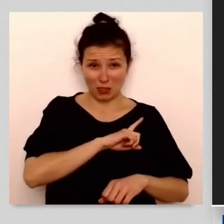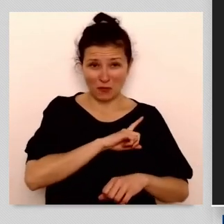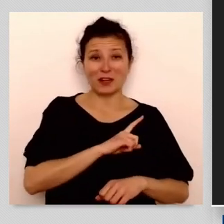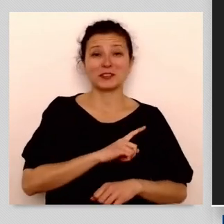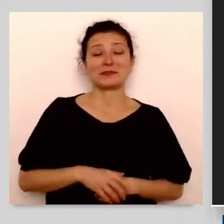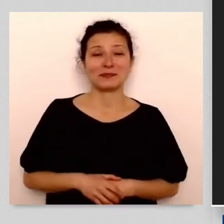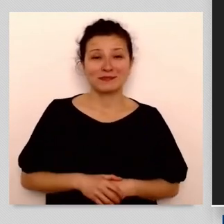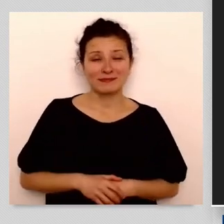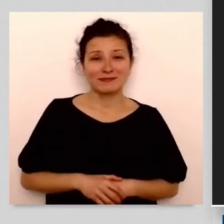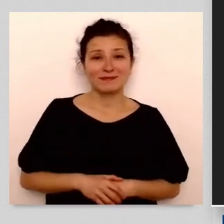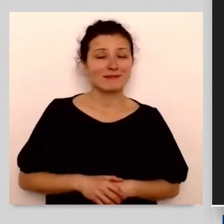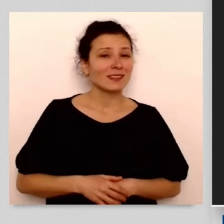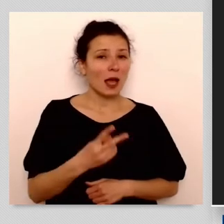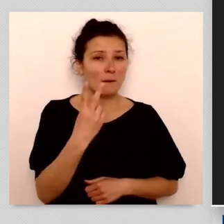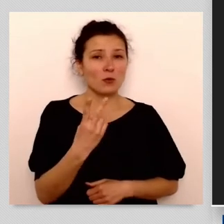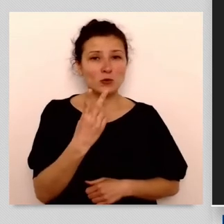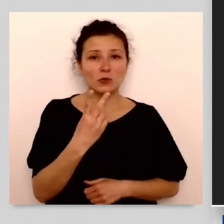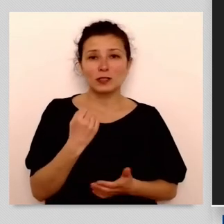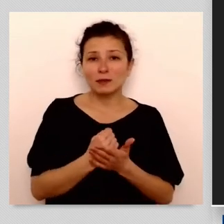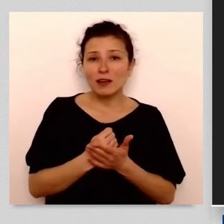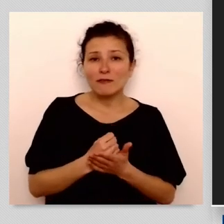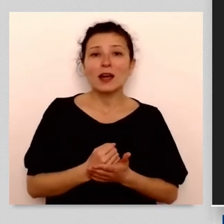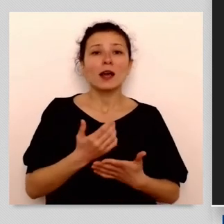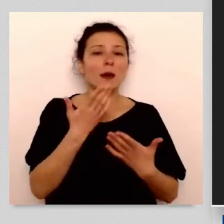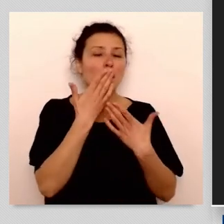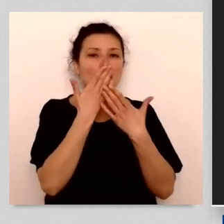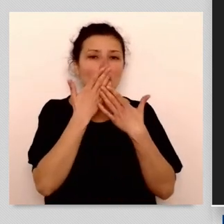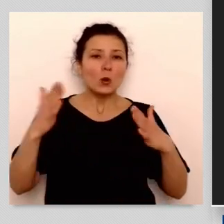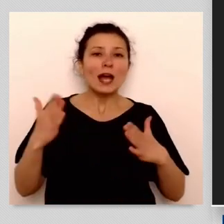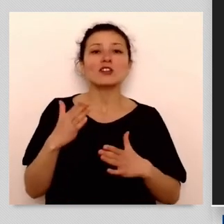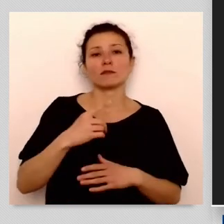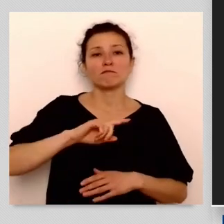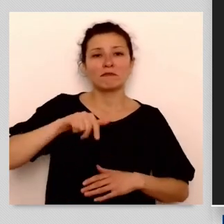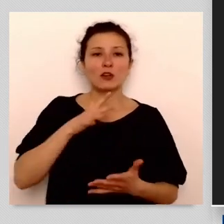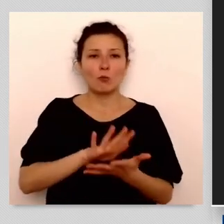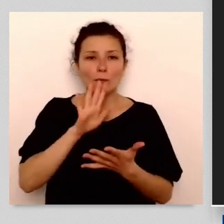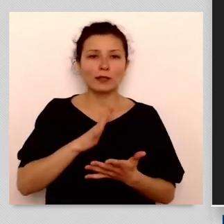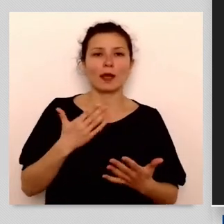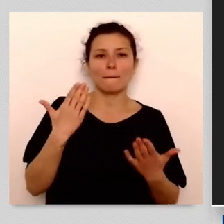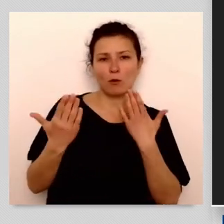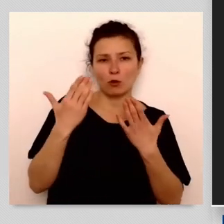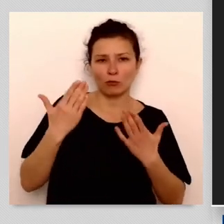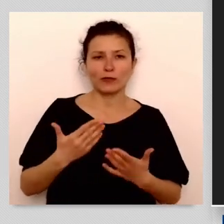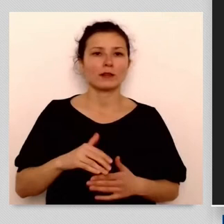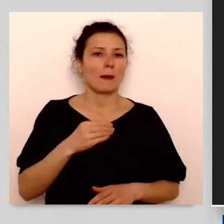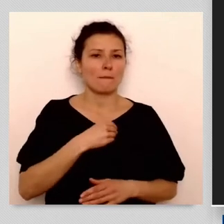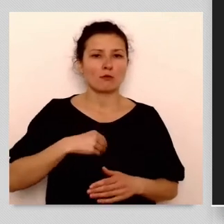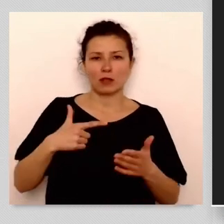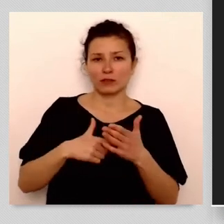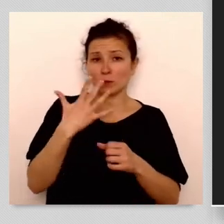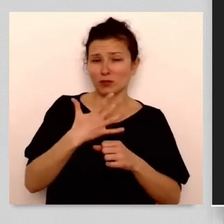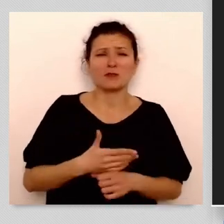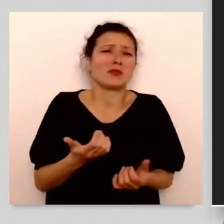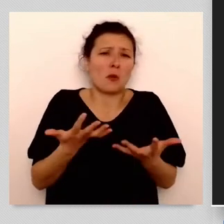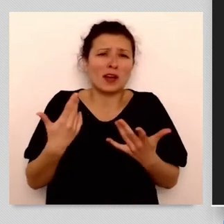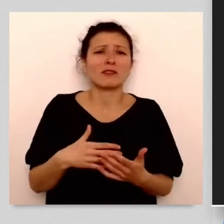drugie rzeczywiście zacząć od stanowiska Polski 2050, co będzie łatwe, dlatego że my już